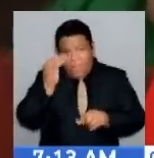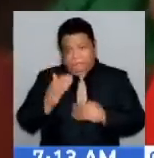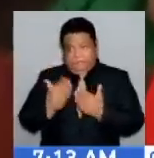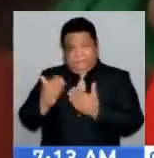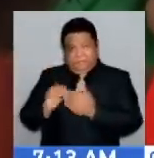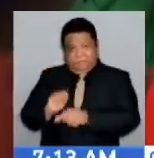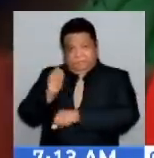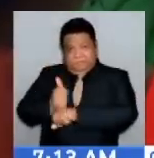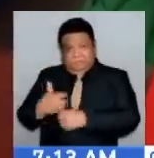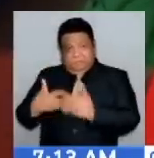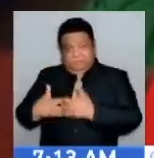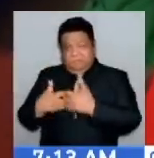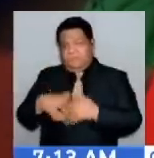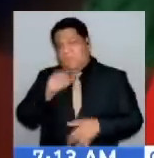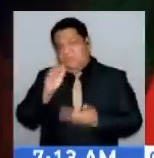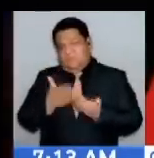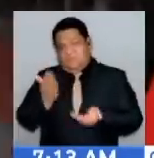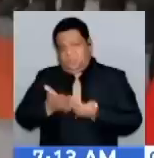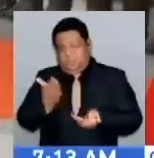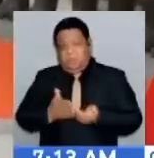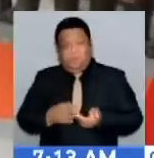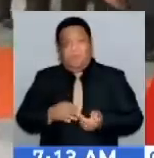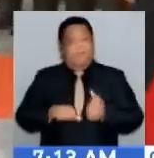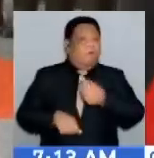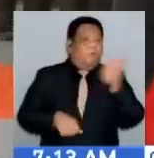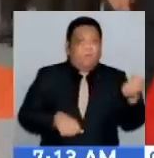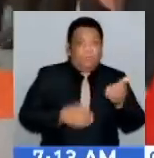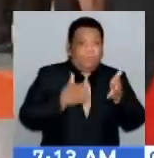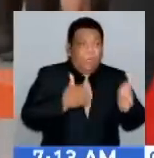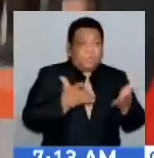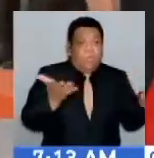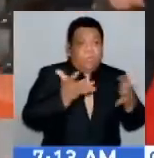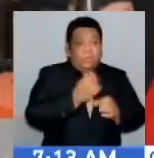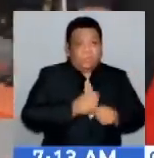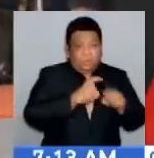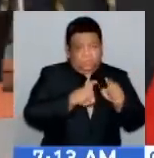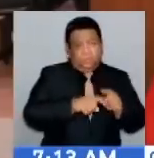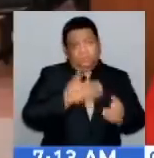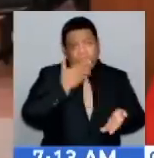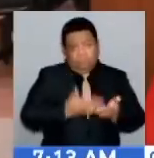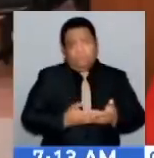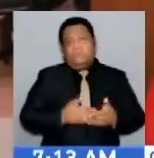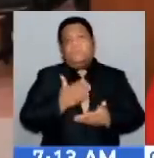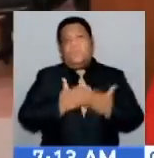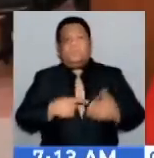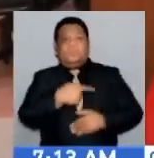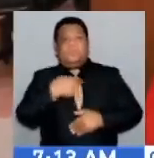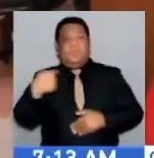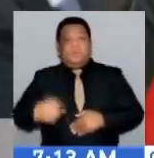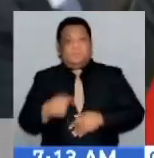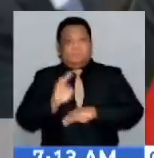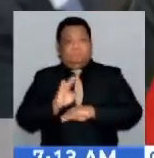tulong sana ang mga proyektong pang-renewable energy at interesado raw riyan ang ilang Chinese investor na nakausap ng bansa